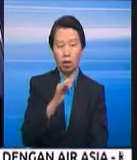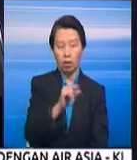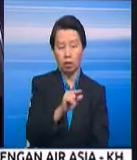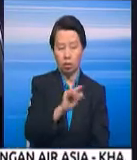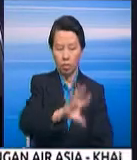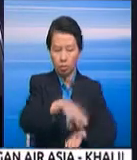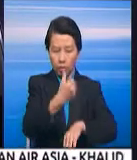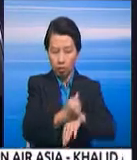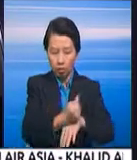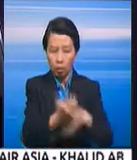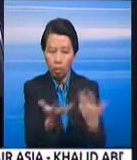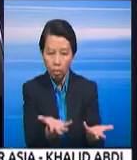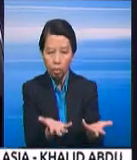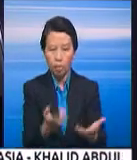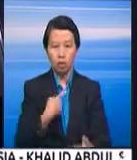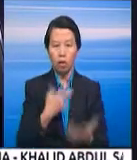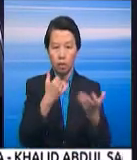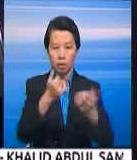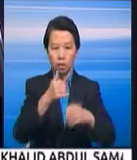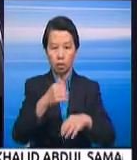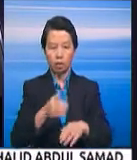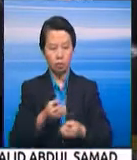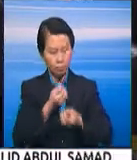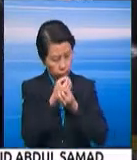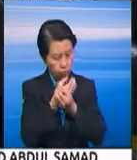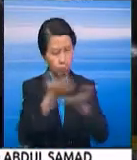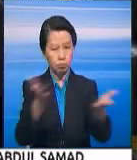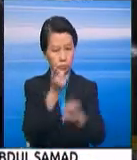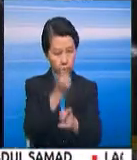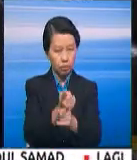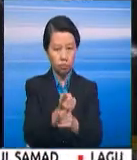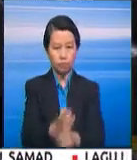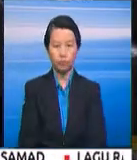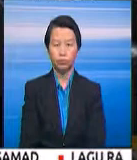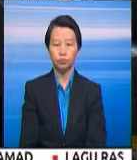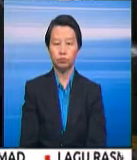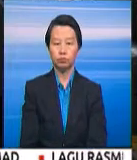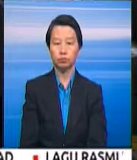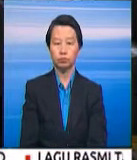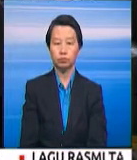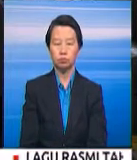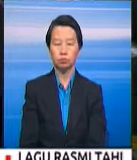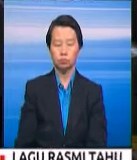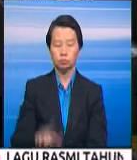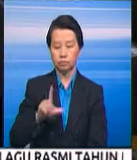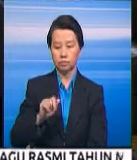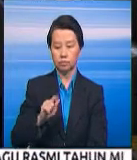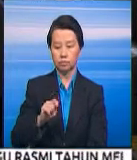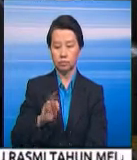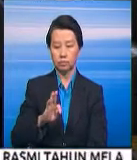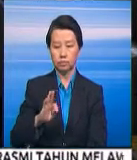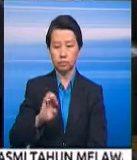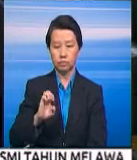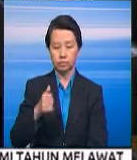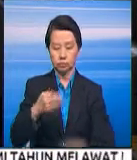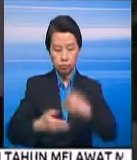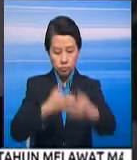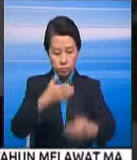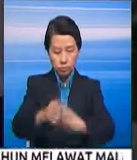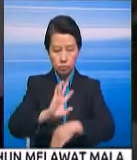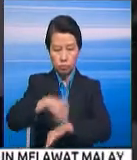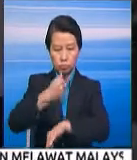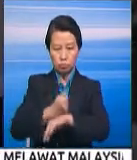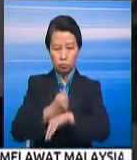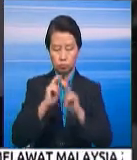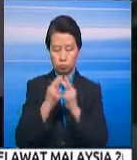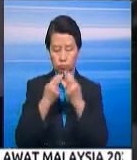up. We want to send the right message. Definitely upon completion of any. Latifah mengulas mengenai kemajuan penubuhan